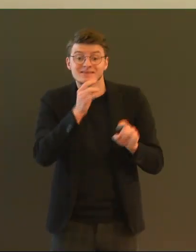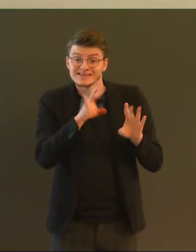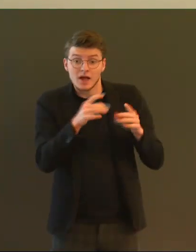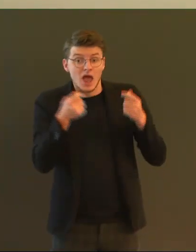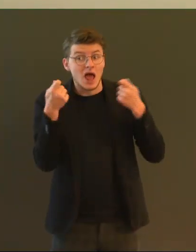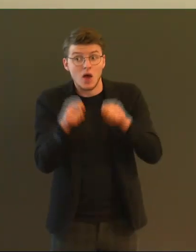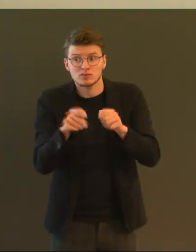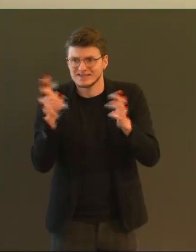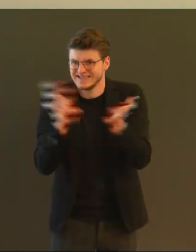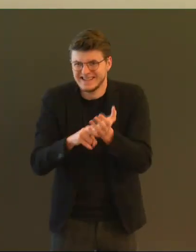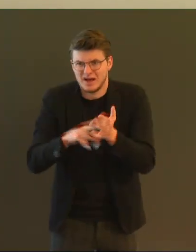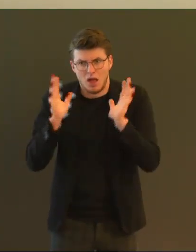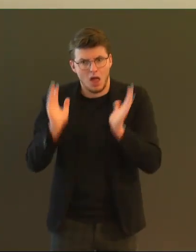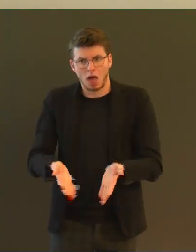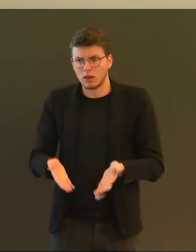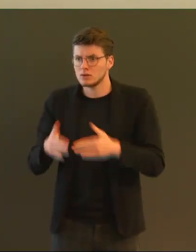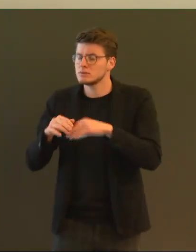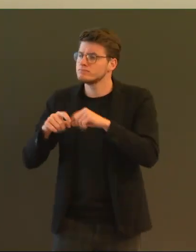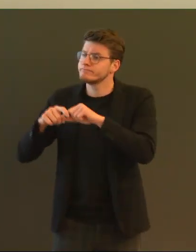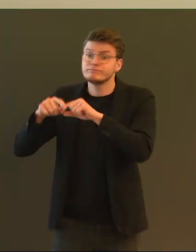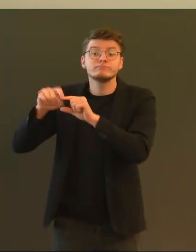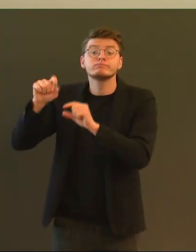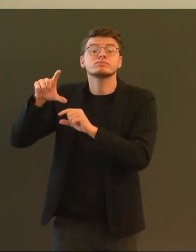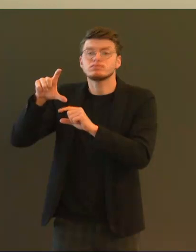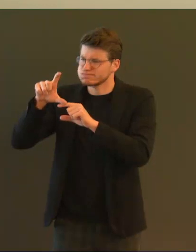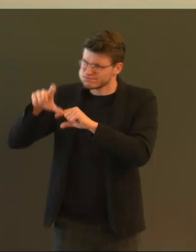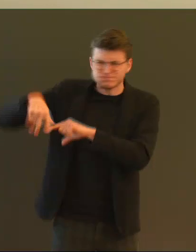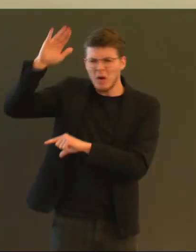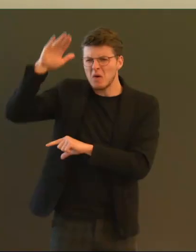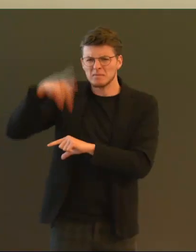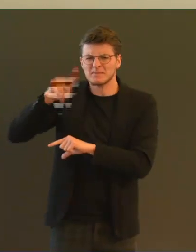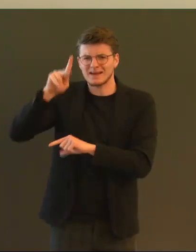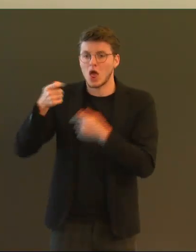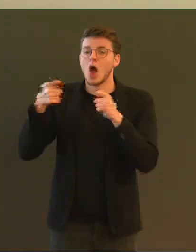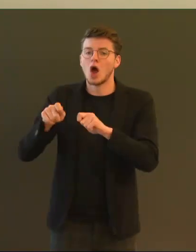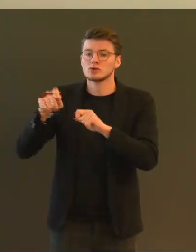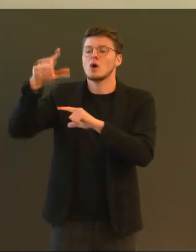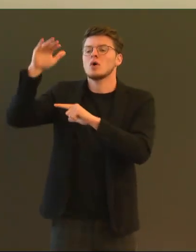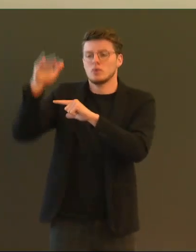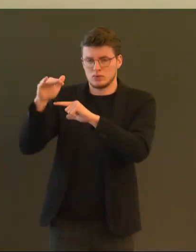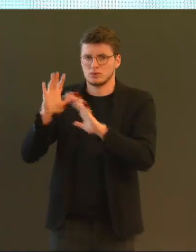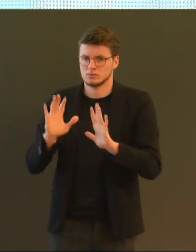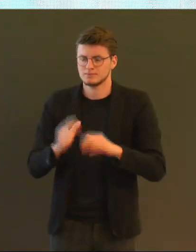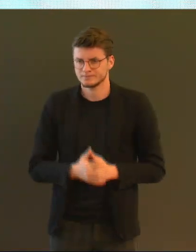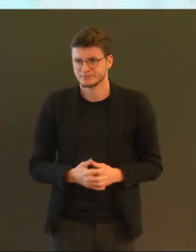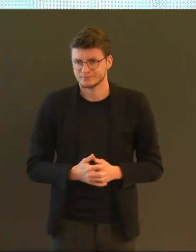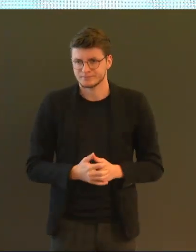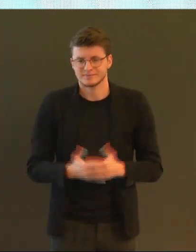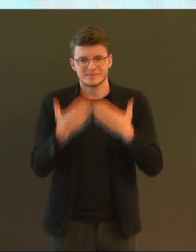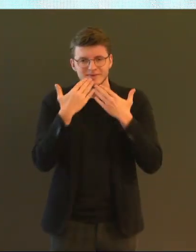en die oversterfte ook heel wat groter zou geweest zijn. Dank